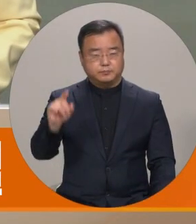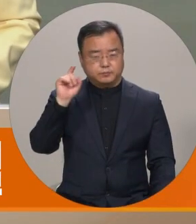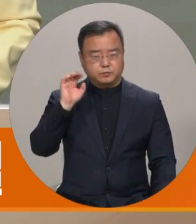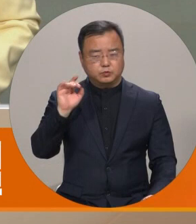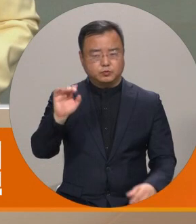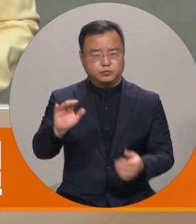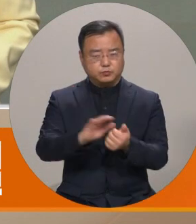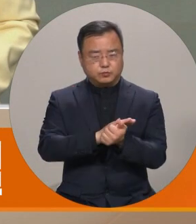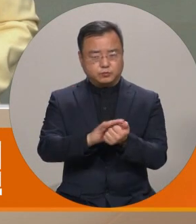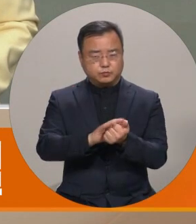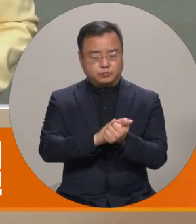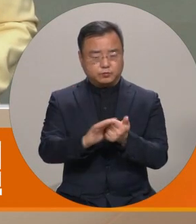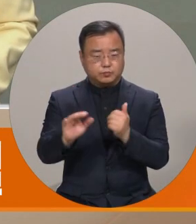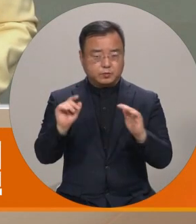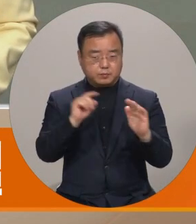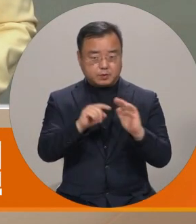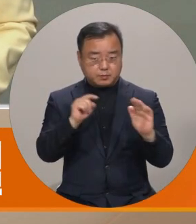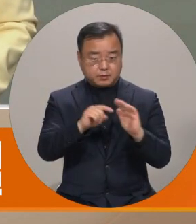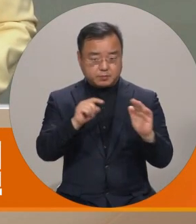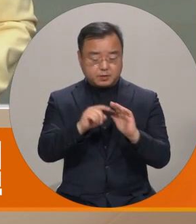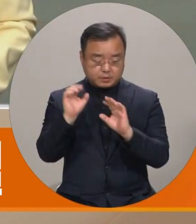발걸음이 이어지고 있습니까?